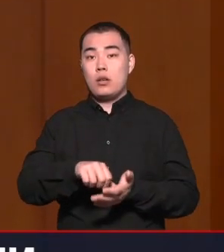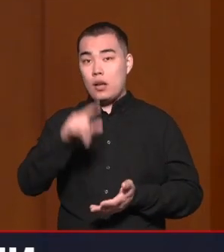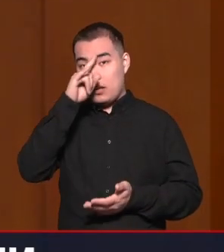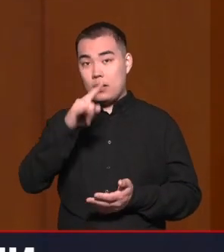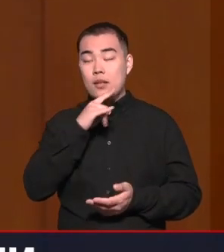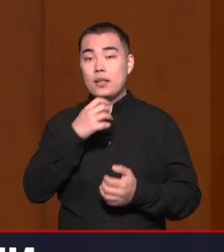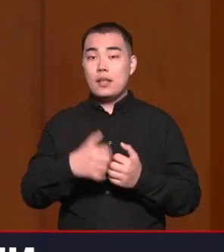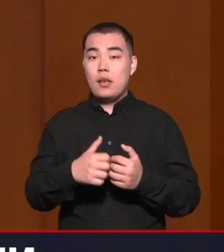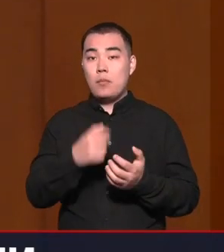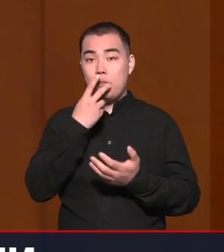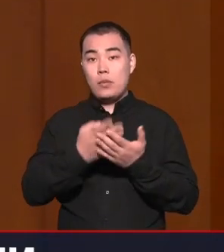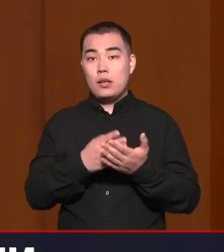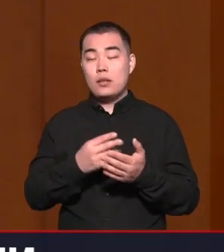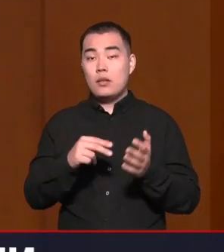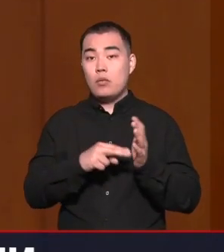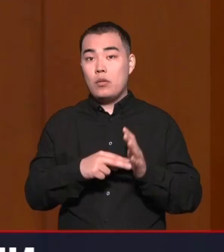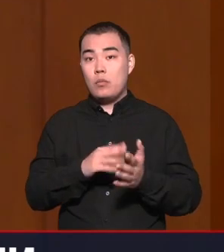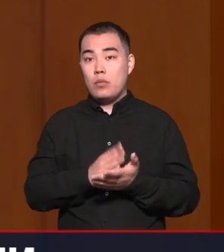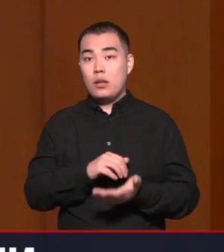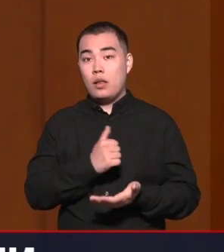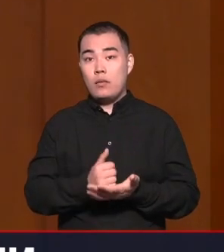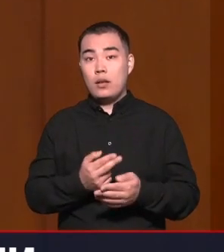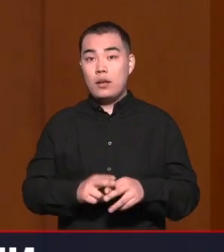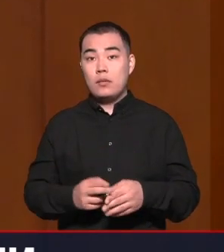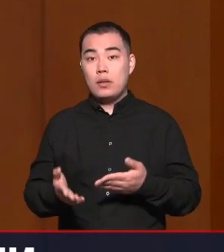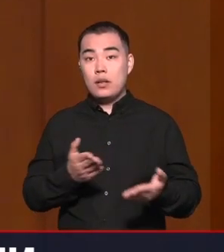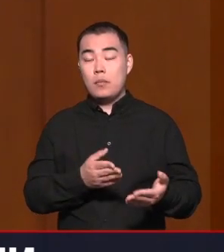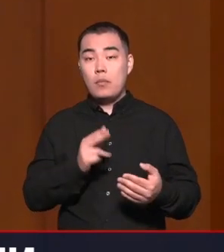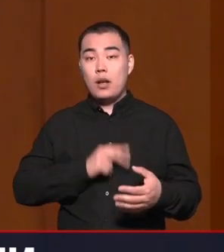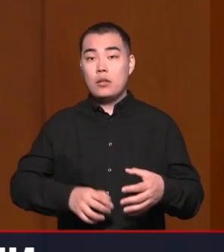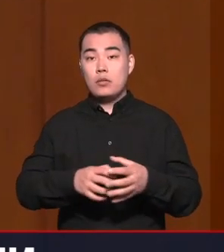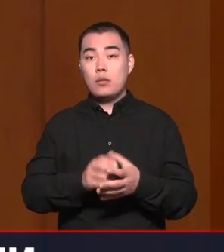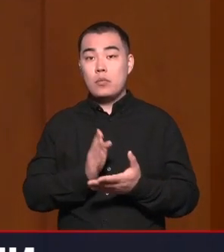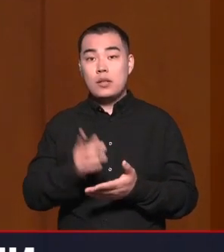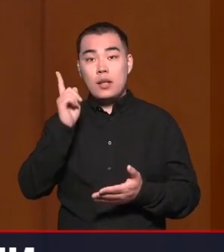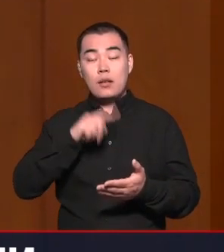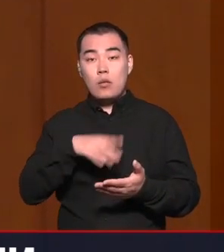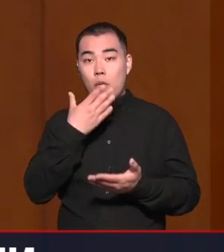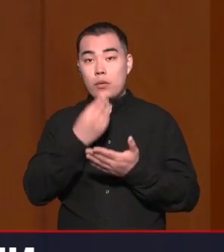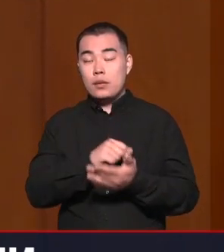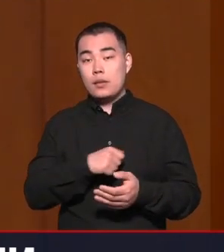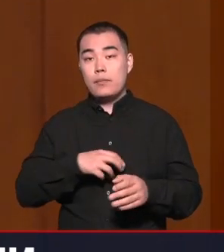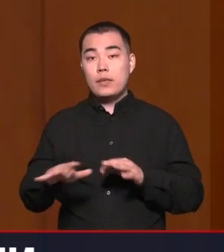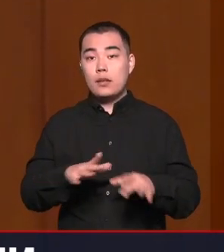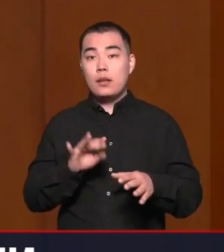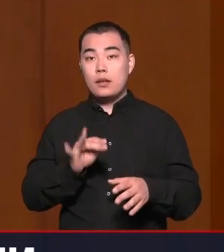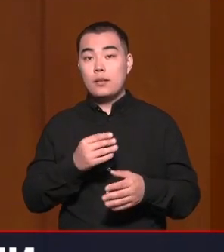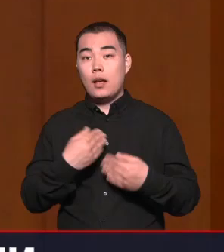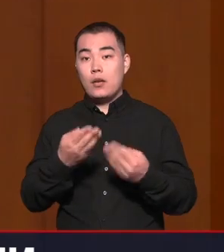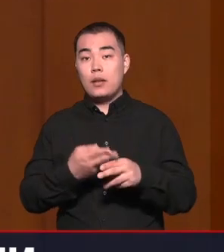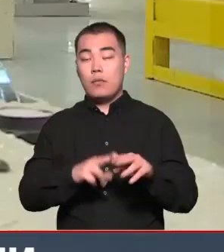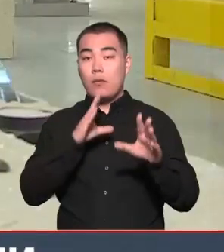среднем звене глобальной цепочки стоимости. Главное – это привлечение партнеров, которые знают свое дело. И утвержденный комплексный план дает нам